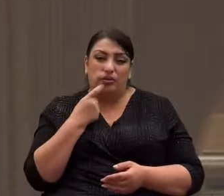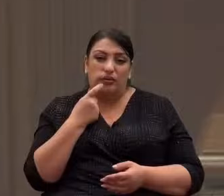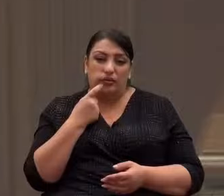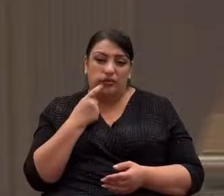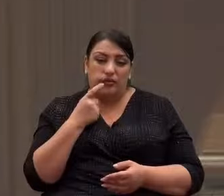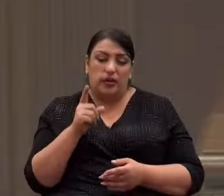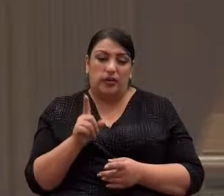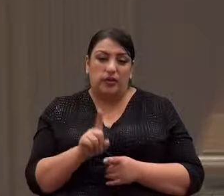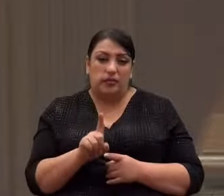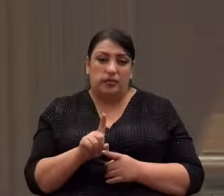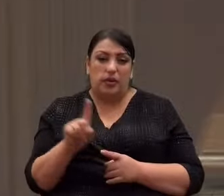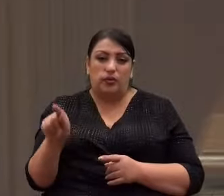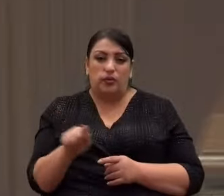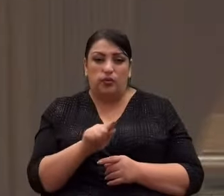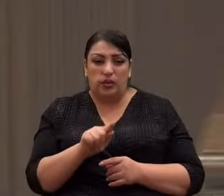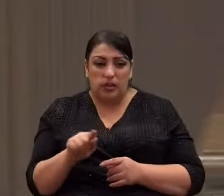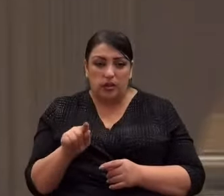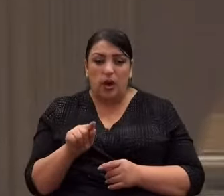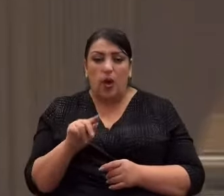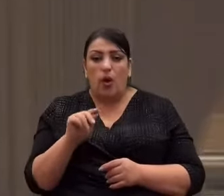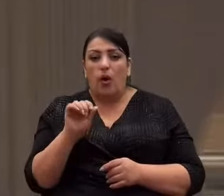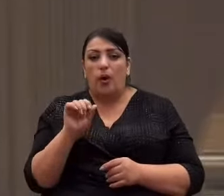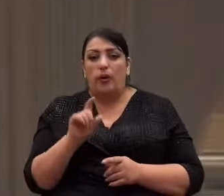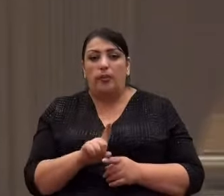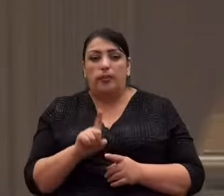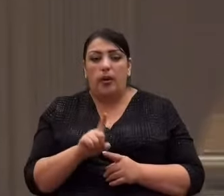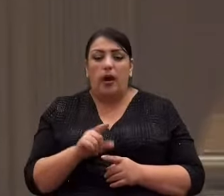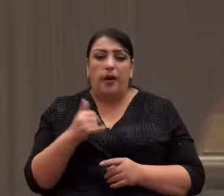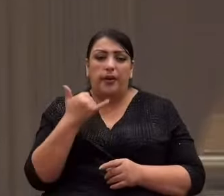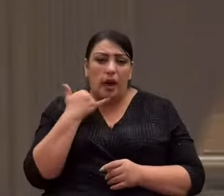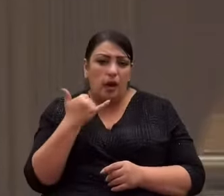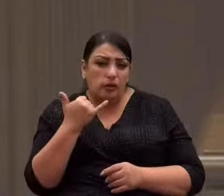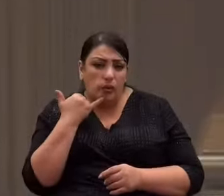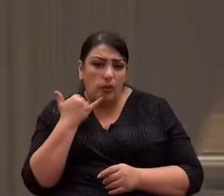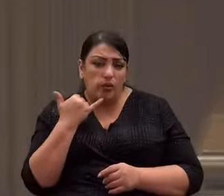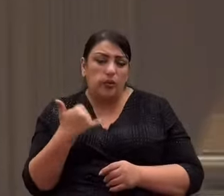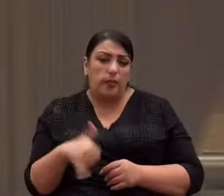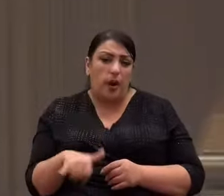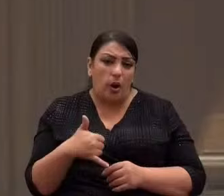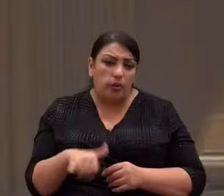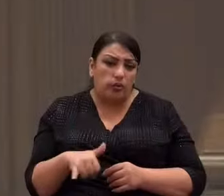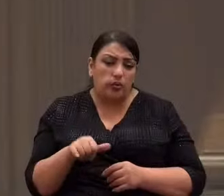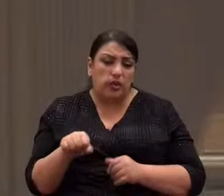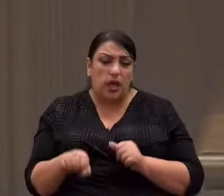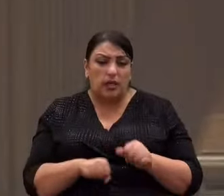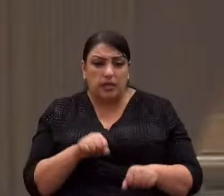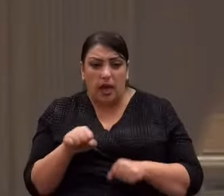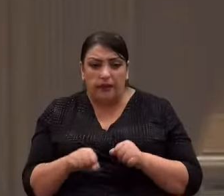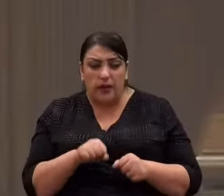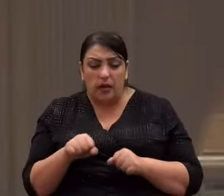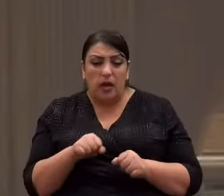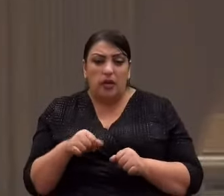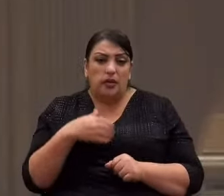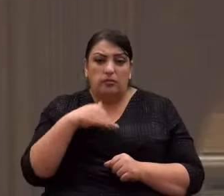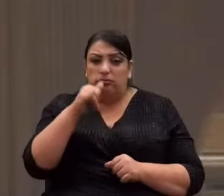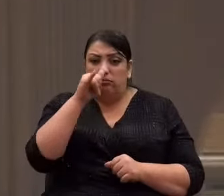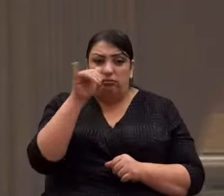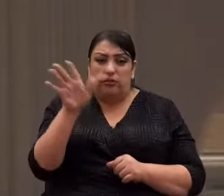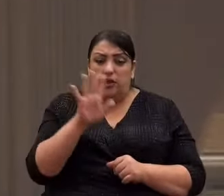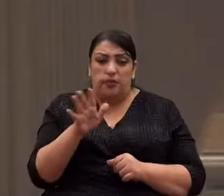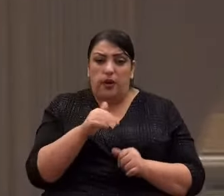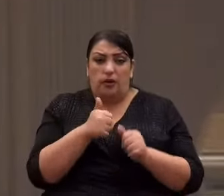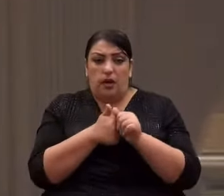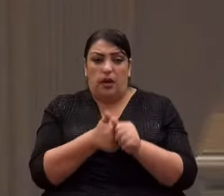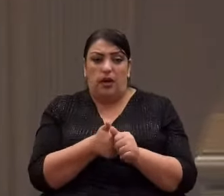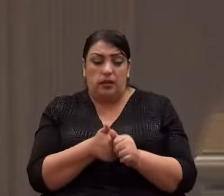հա, տուրիստների, գողացված հեռախոսների, պայուսակների եւ հեծանիվների հետևից գնա, որովհետեւ